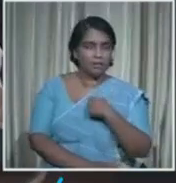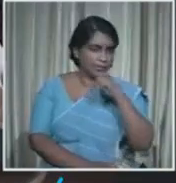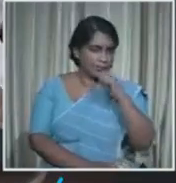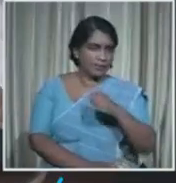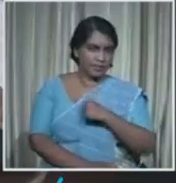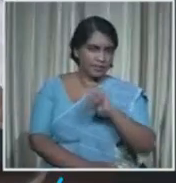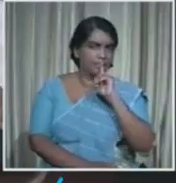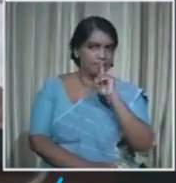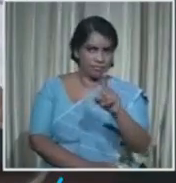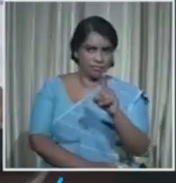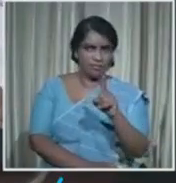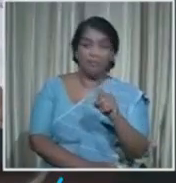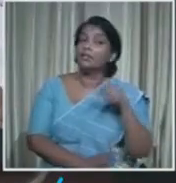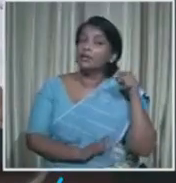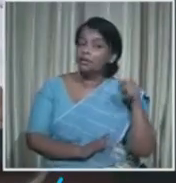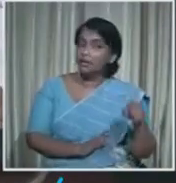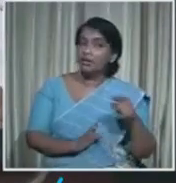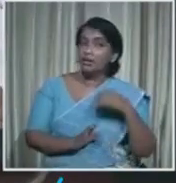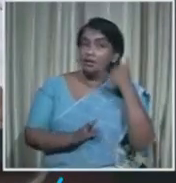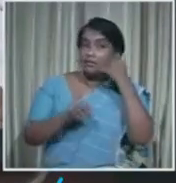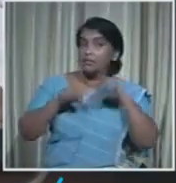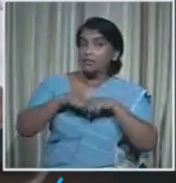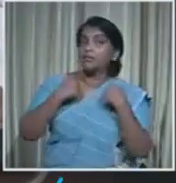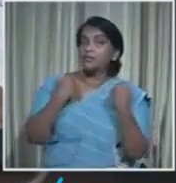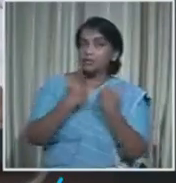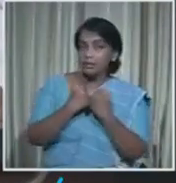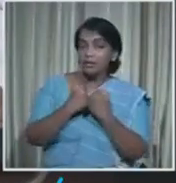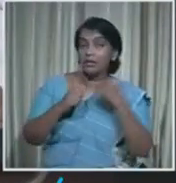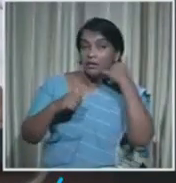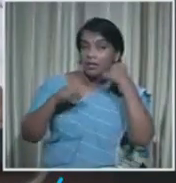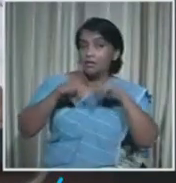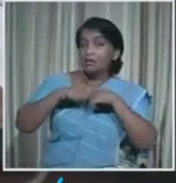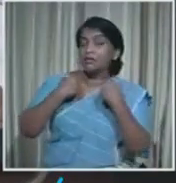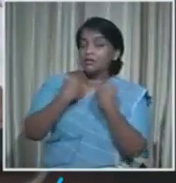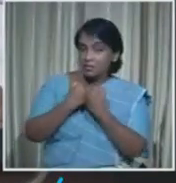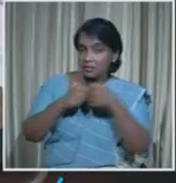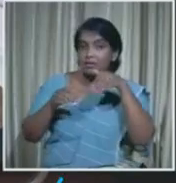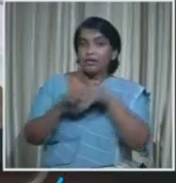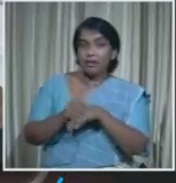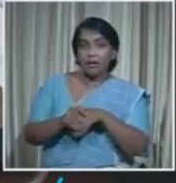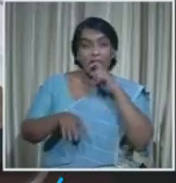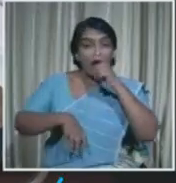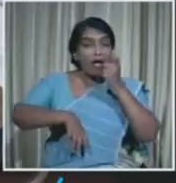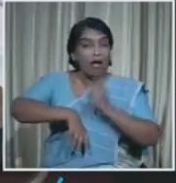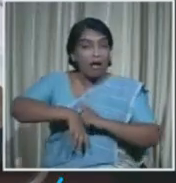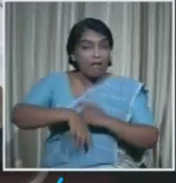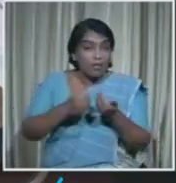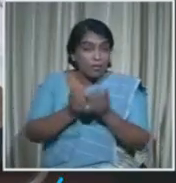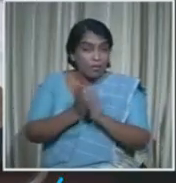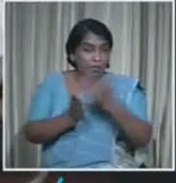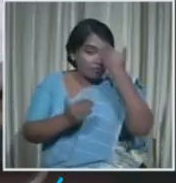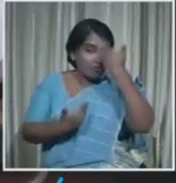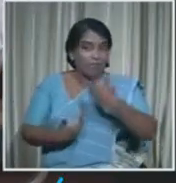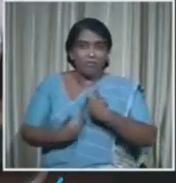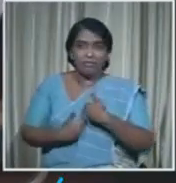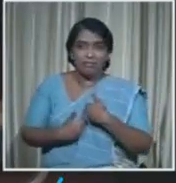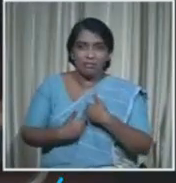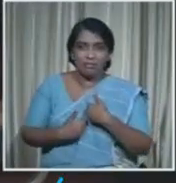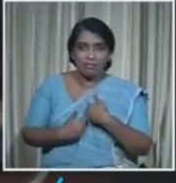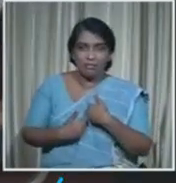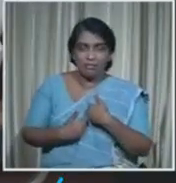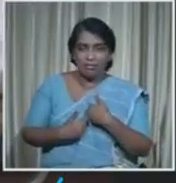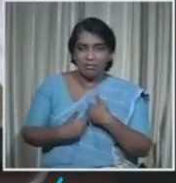එකක් මම කියන්නම් මේ සමගි ජන බලවේගයේ සමගි ජන සම්දානය අවස්ථාවාදීව මං මං කතා